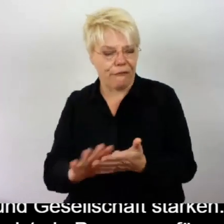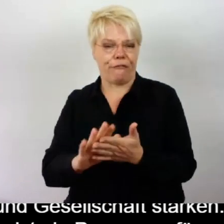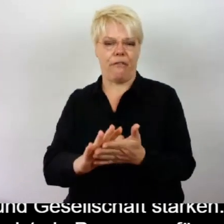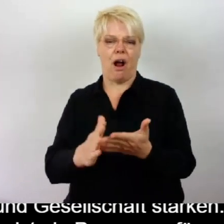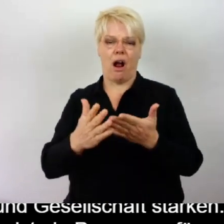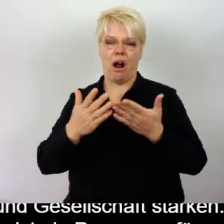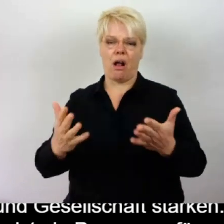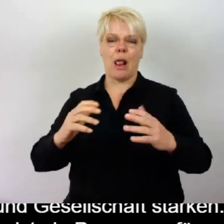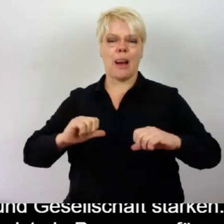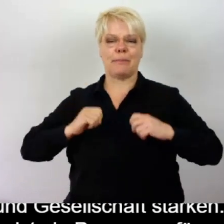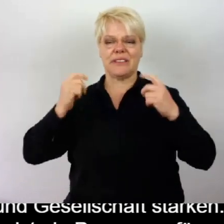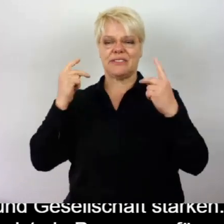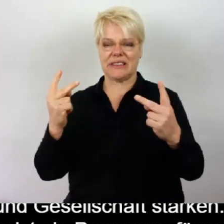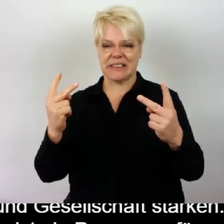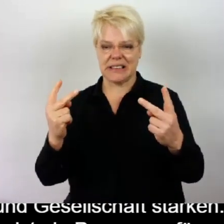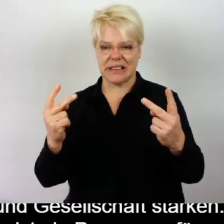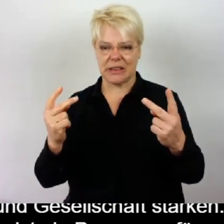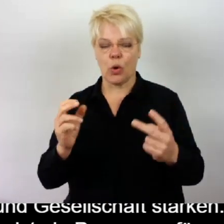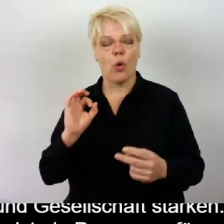Menschen zum Menschen macht und auch diese